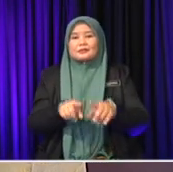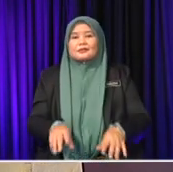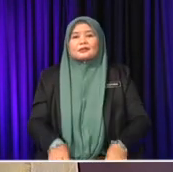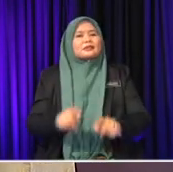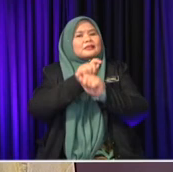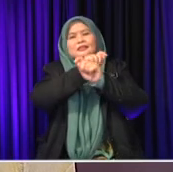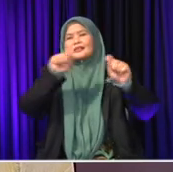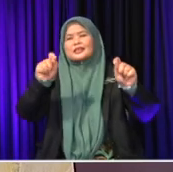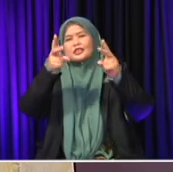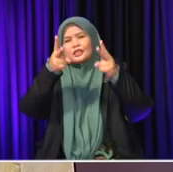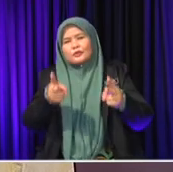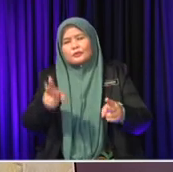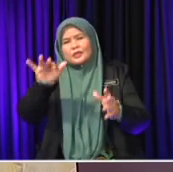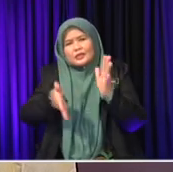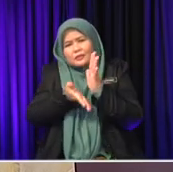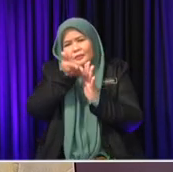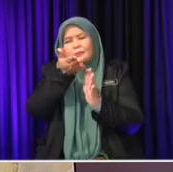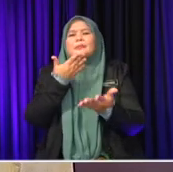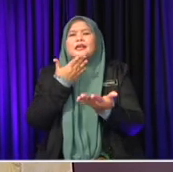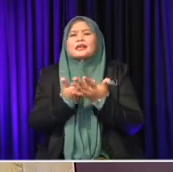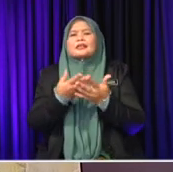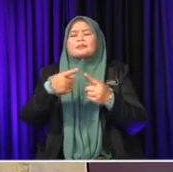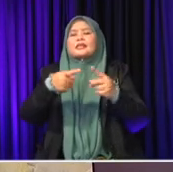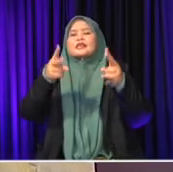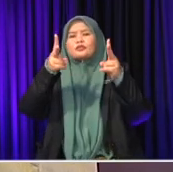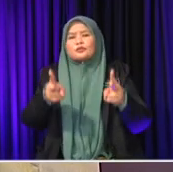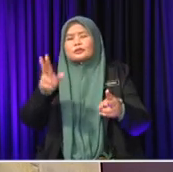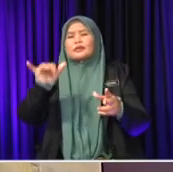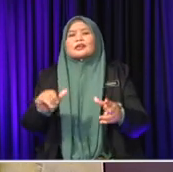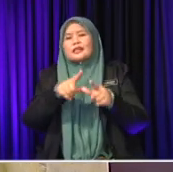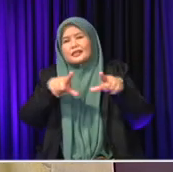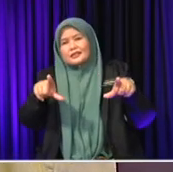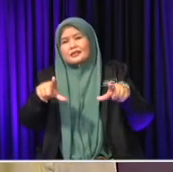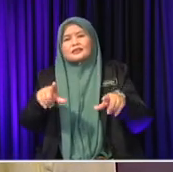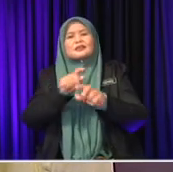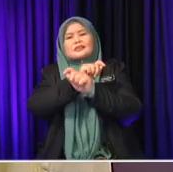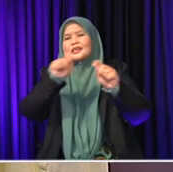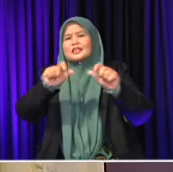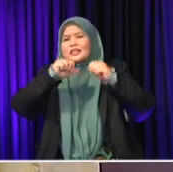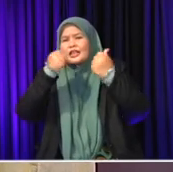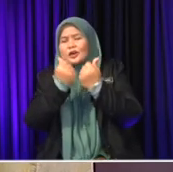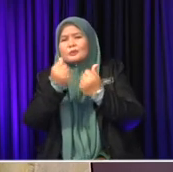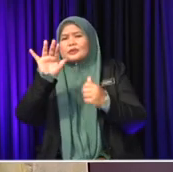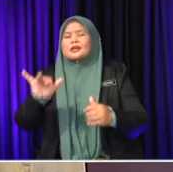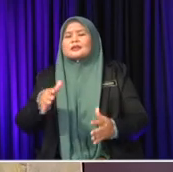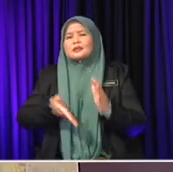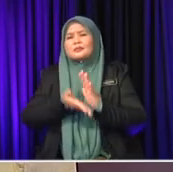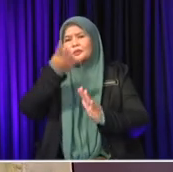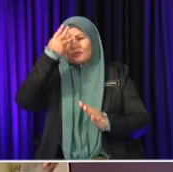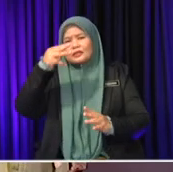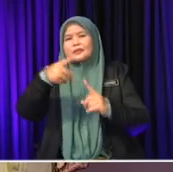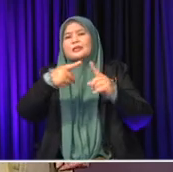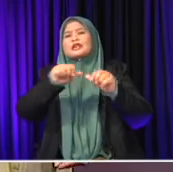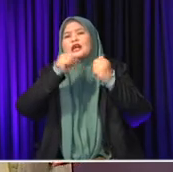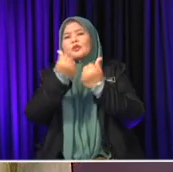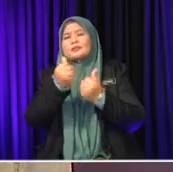tiada individu yang lebih baik daripada individu yang lain tiada kaum yang lebih mulia daripada kaum Yang